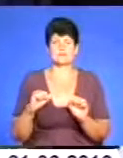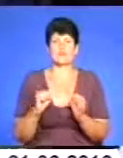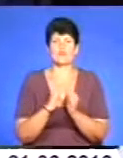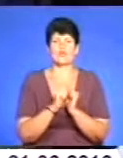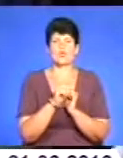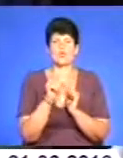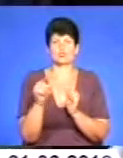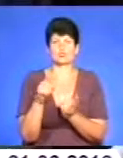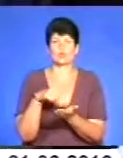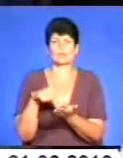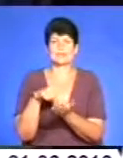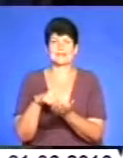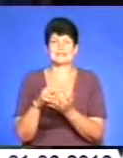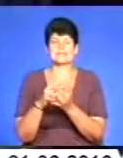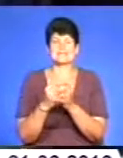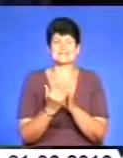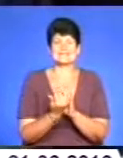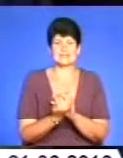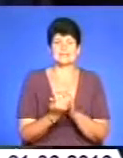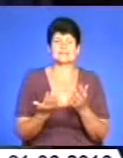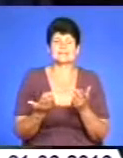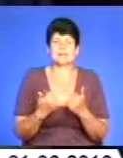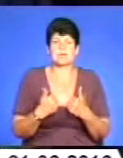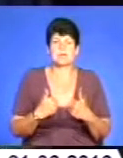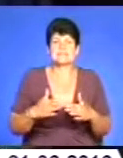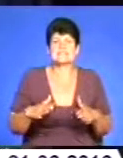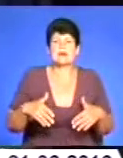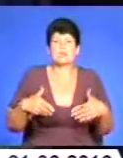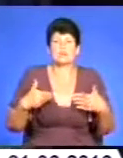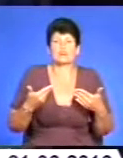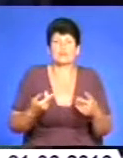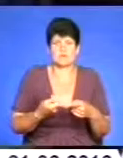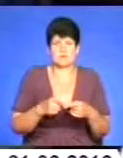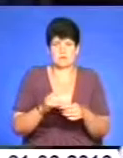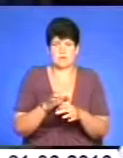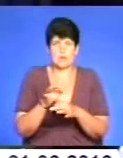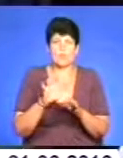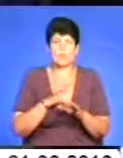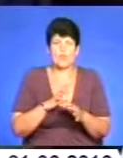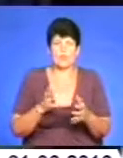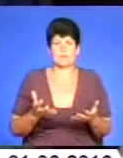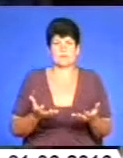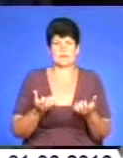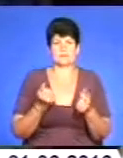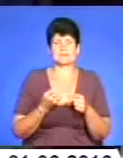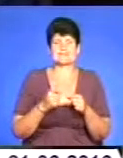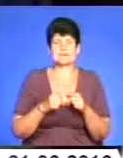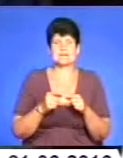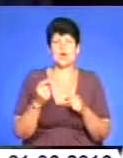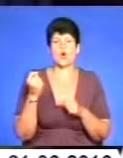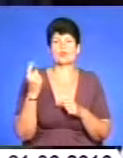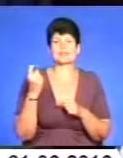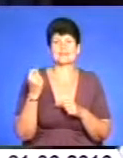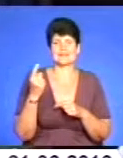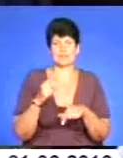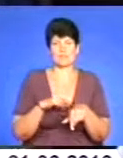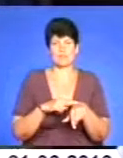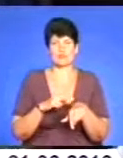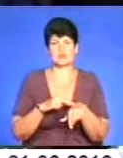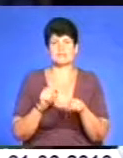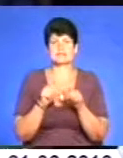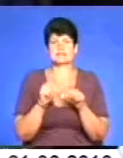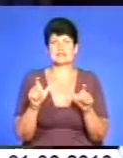Богомол пообіцяв розширити штат і при підтримці обласної ради придбати ще один автомобіль. Ми започаткували цей проект